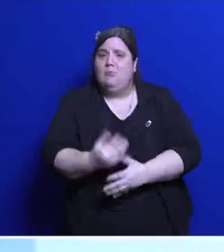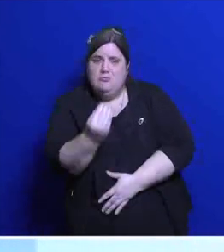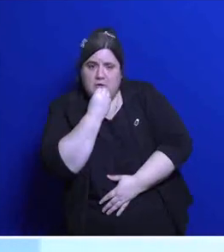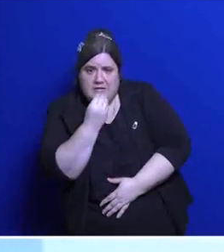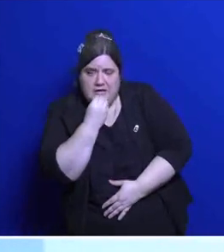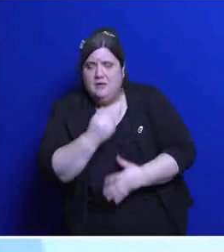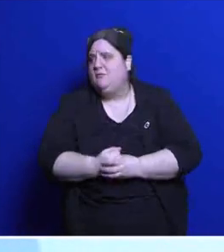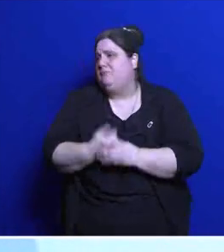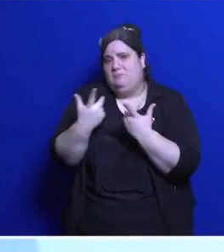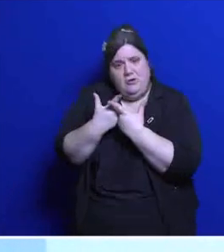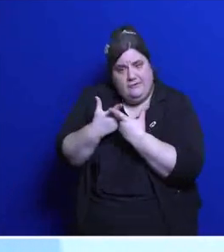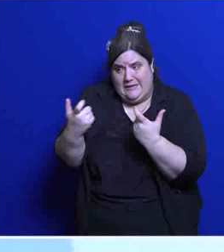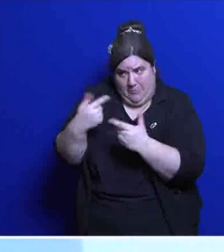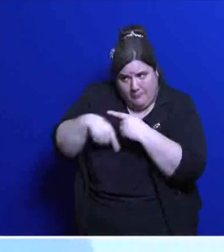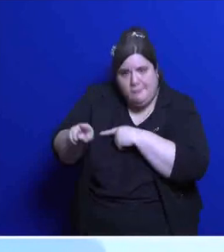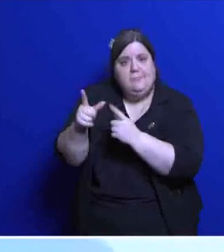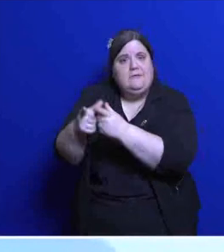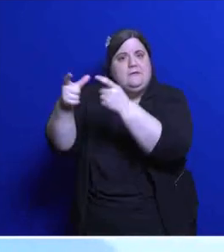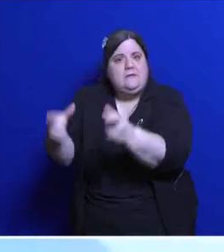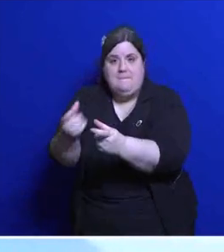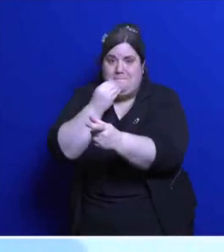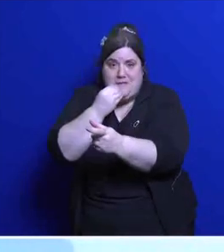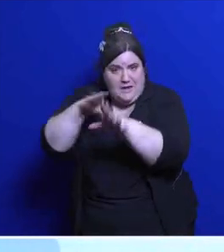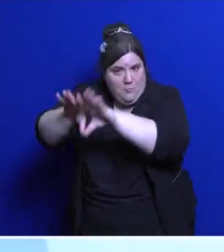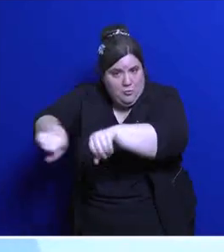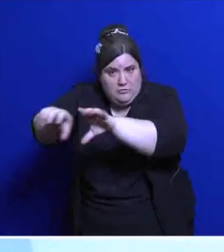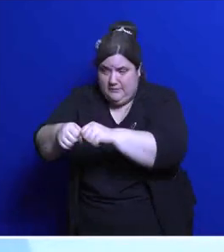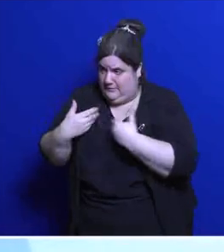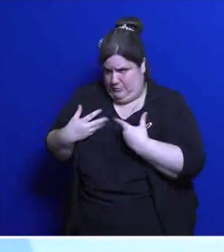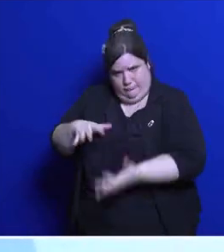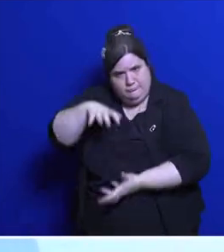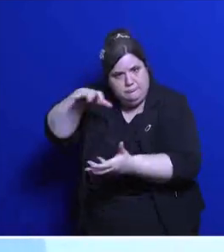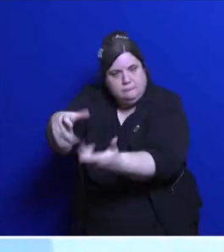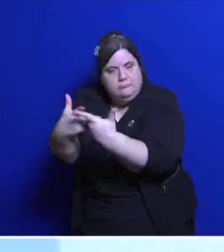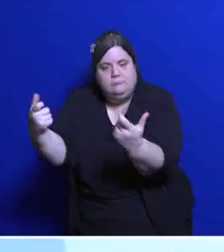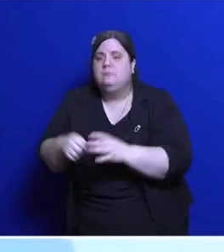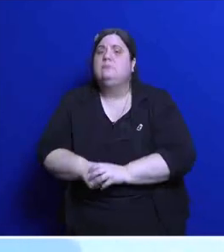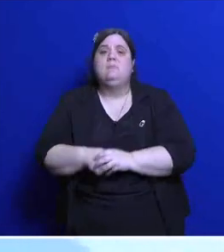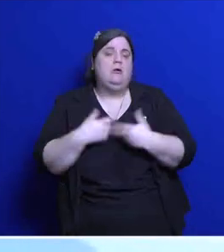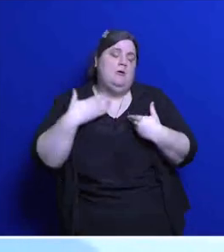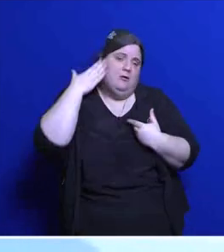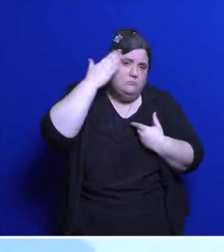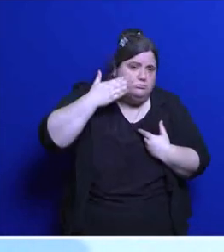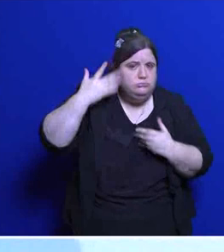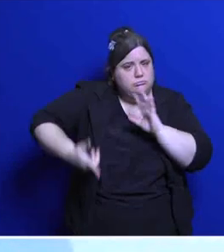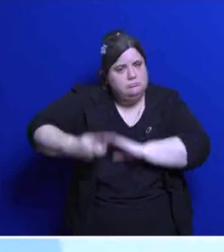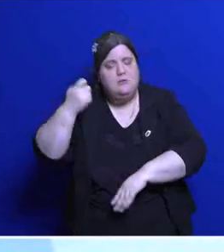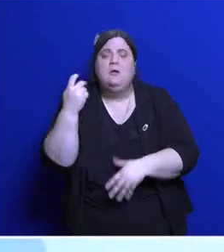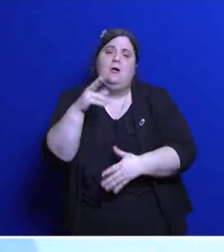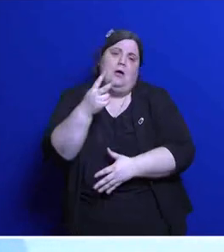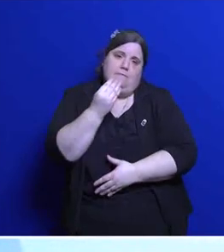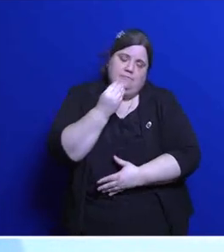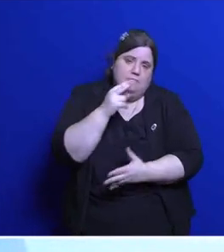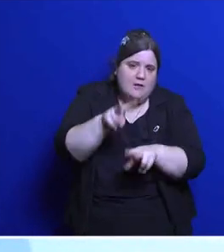solutions pour les industries agroalimentaires, équipements et solutions pour l'élevage et l'aquaculture, agrotech, foodtech, industrie